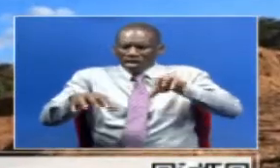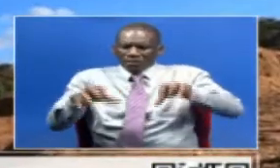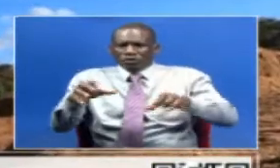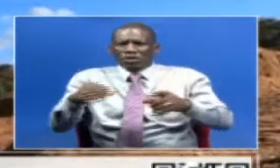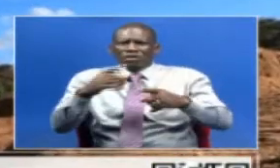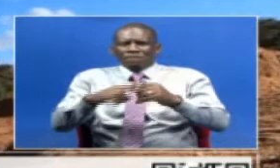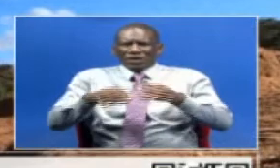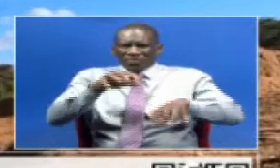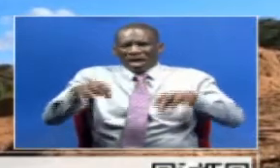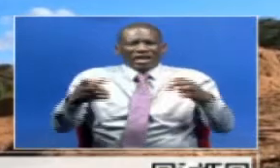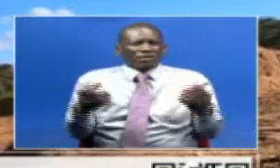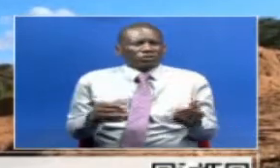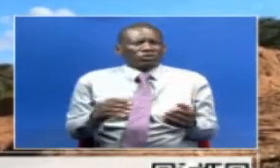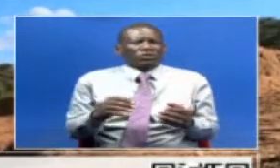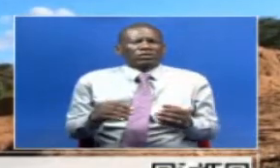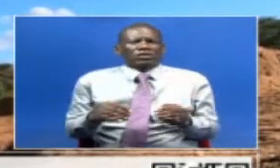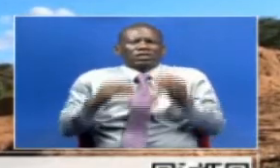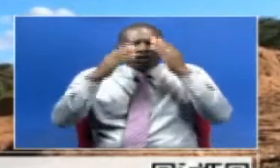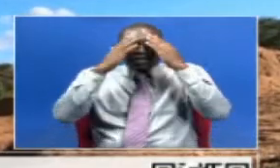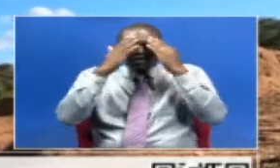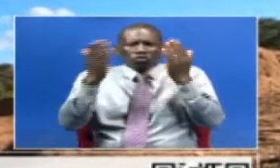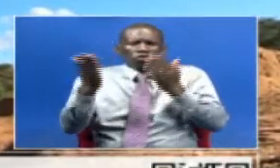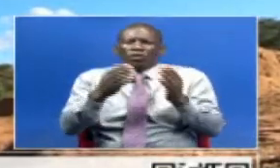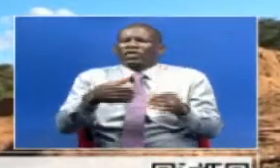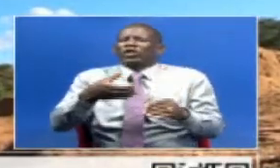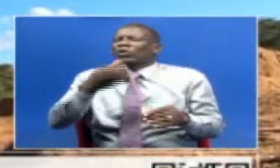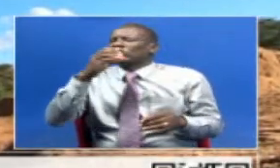mifugo hawajasahau walikokata kiu.